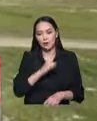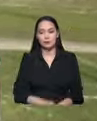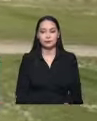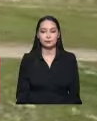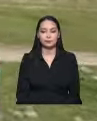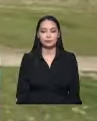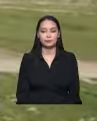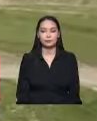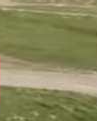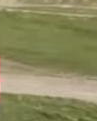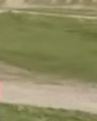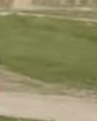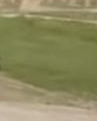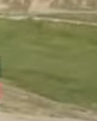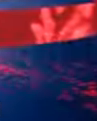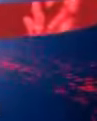Астана Таймс, Атырау.